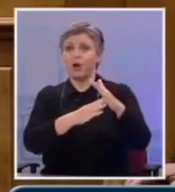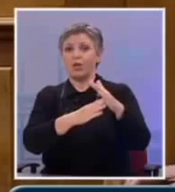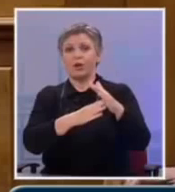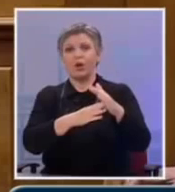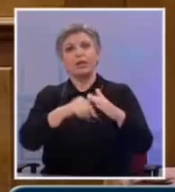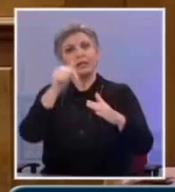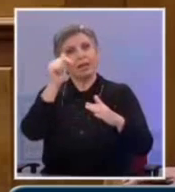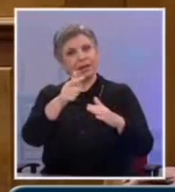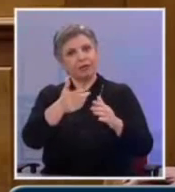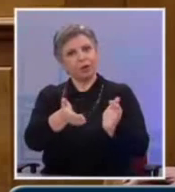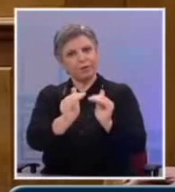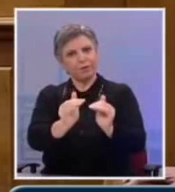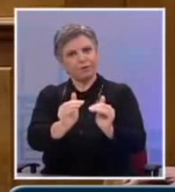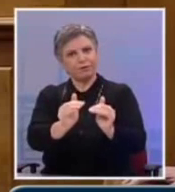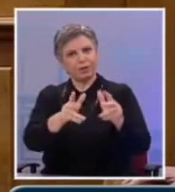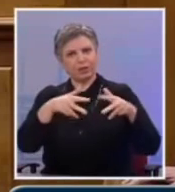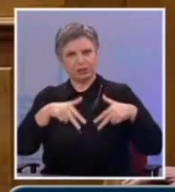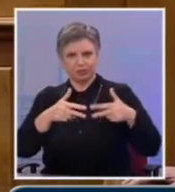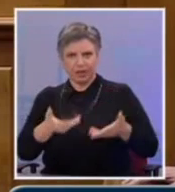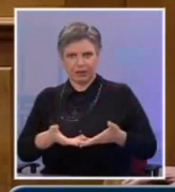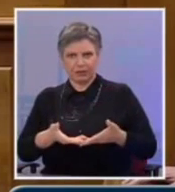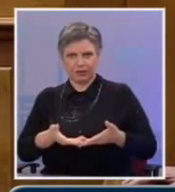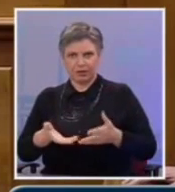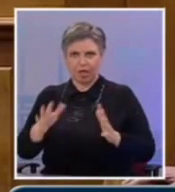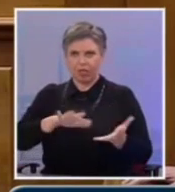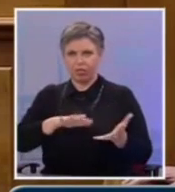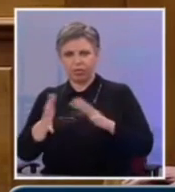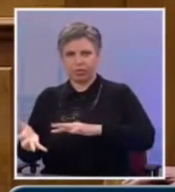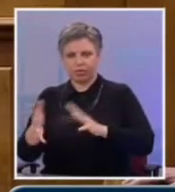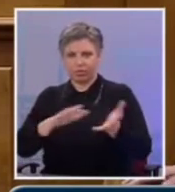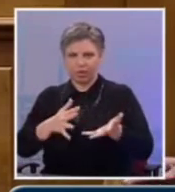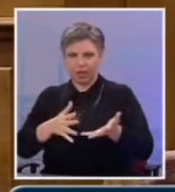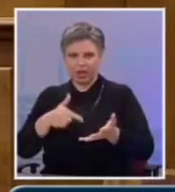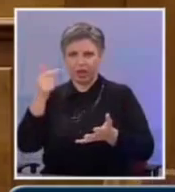Πνεύματος μπορεί να εξηγήσει μία τόσο σοβαρή μεταστροφή.